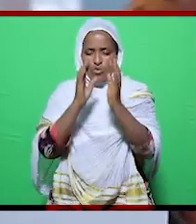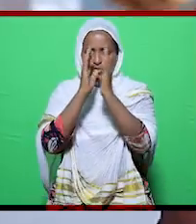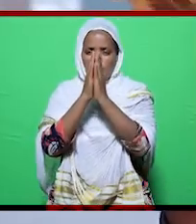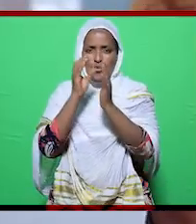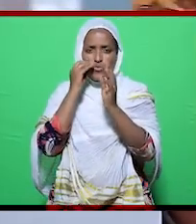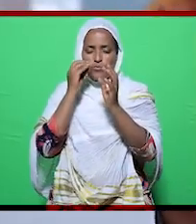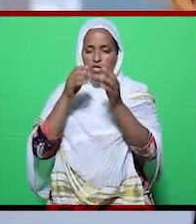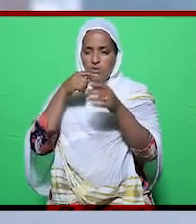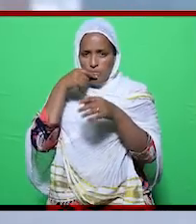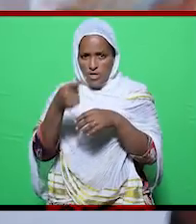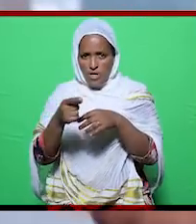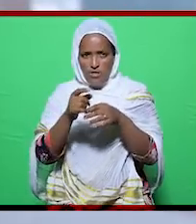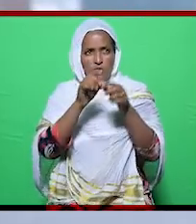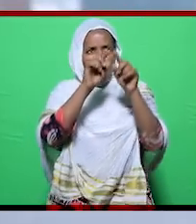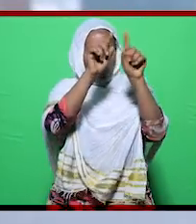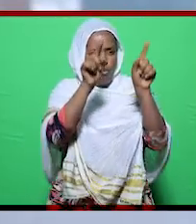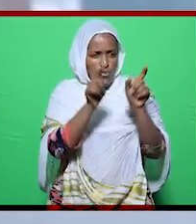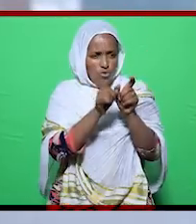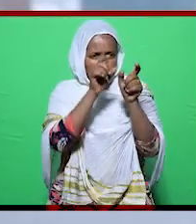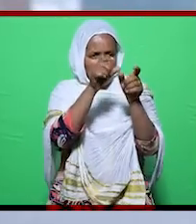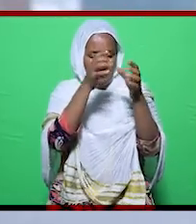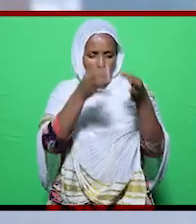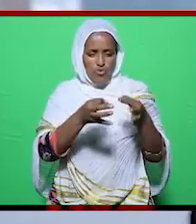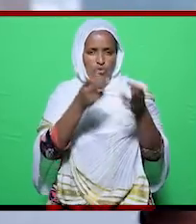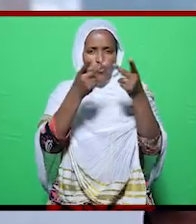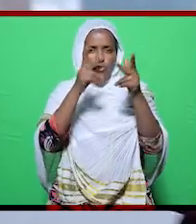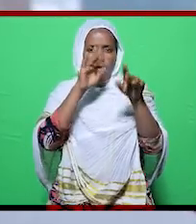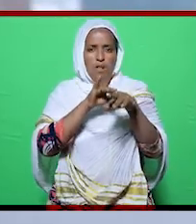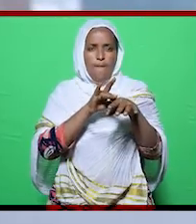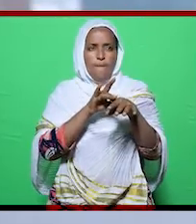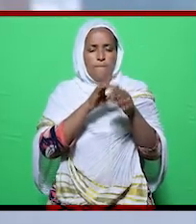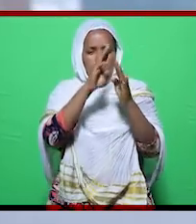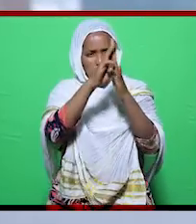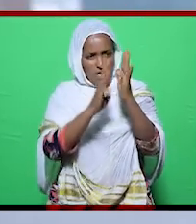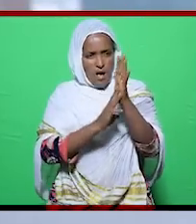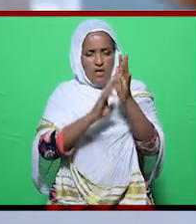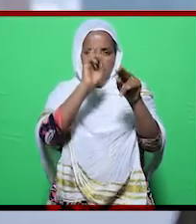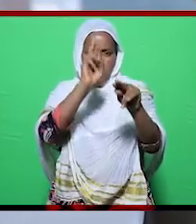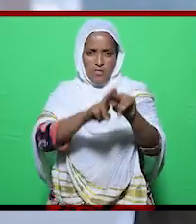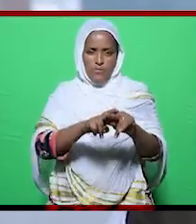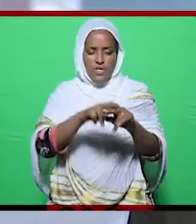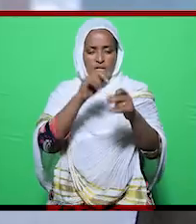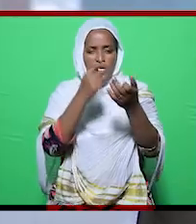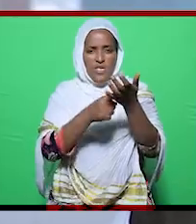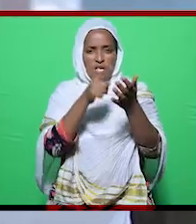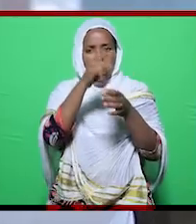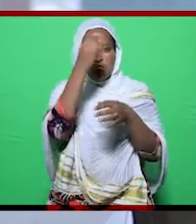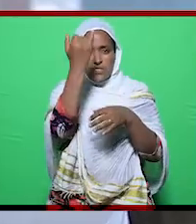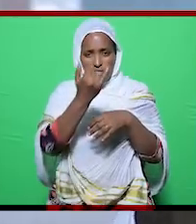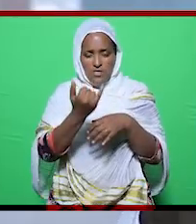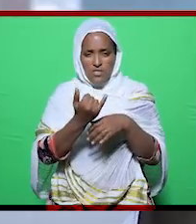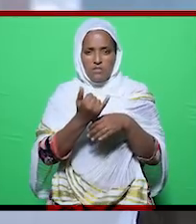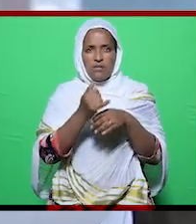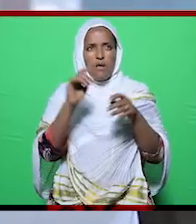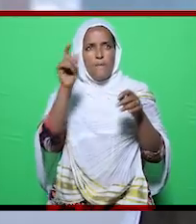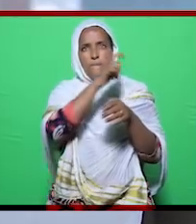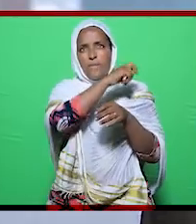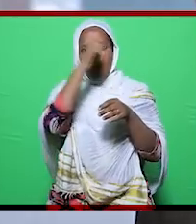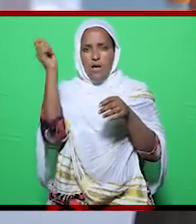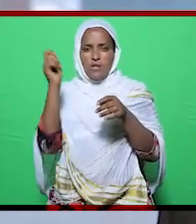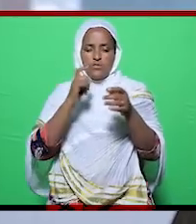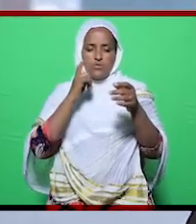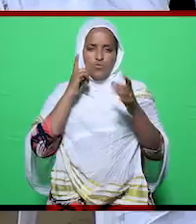ይሄ ራሱ ሌላ እኛ በምንኖርበት ዓለም የምናየው ነው። ብዙ ሰው ቤት መኝታ ቤቱ ሥዕል አለ። ቦታ ተወስኖላቸው ጸሎት ቤት